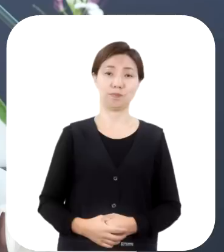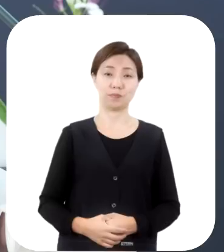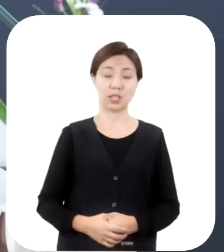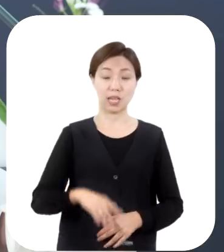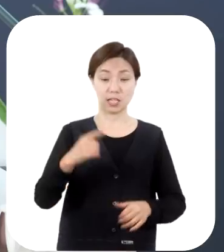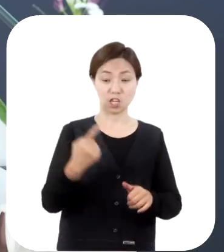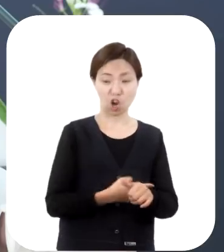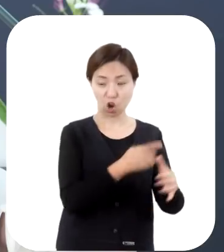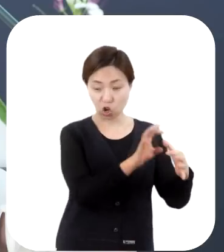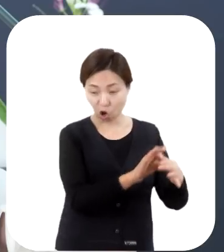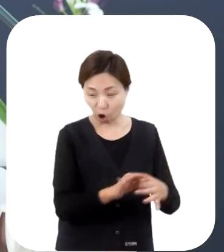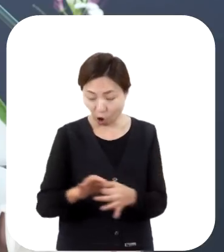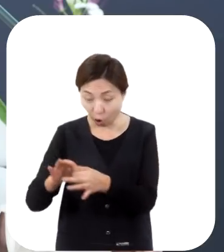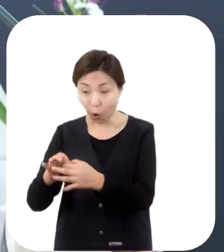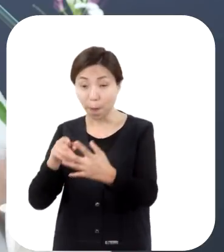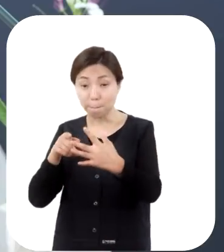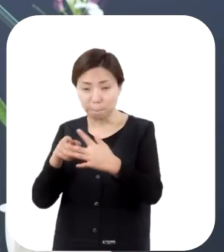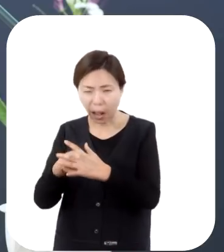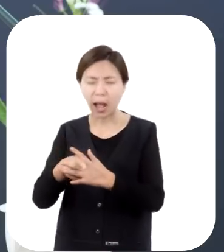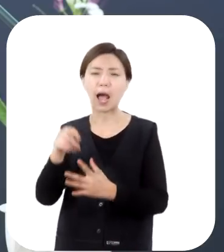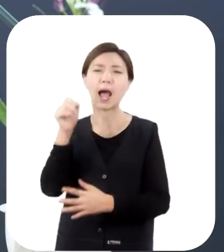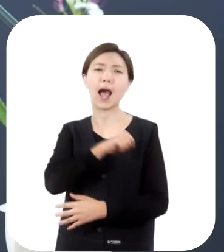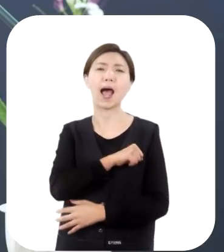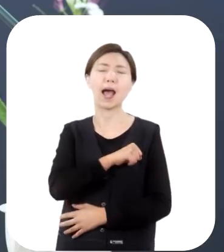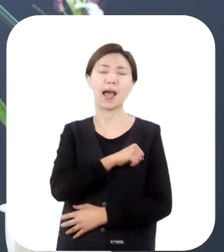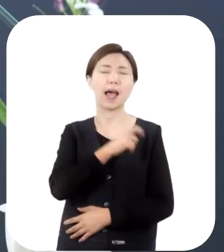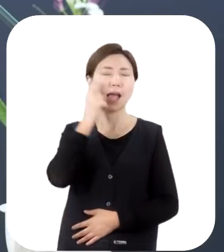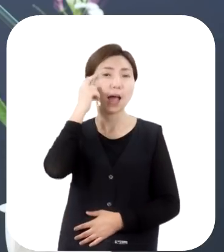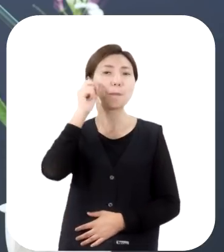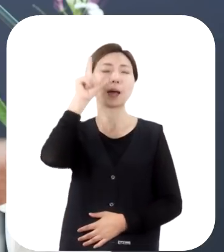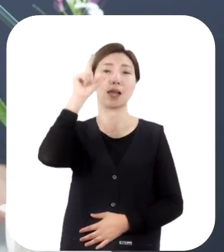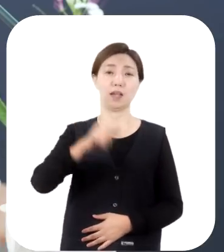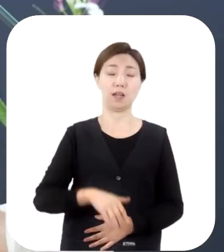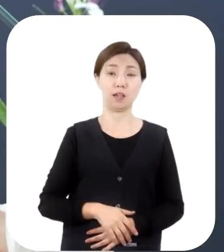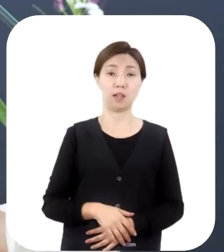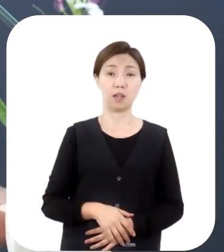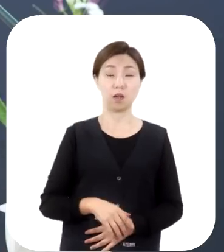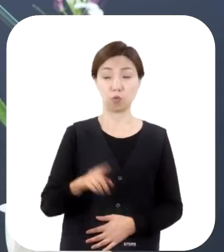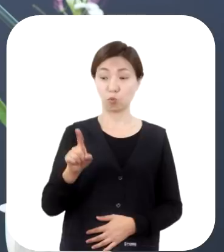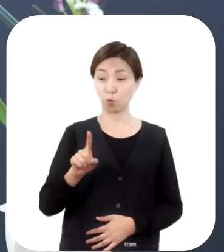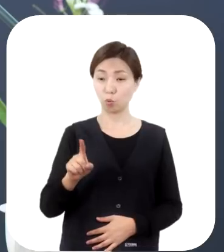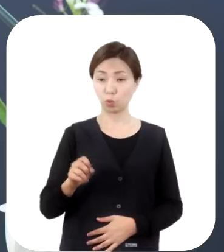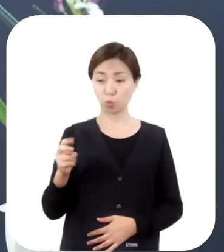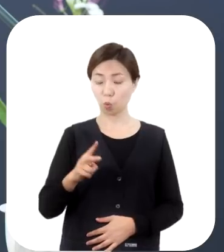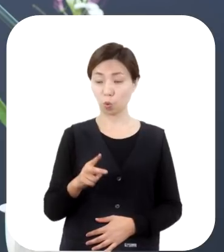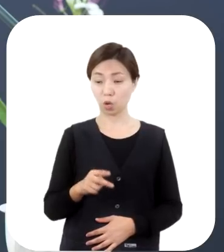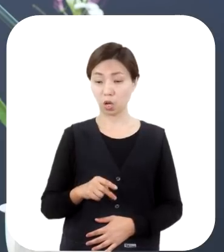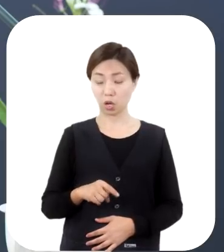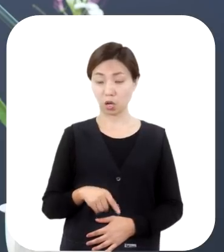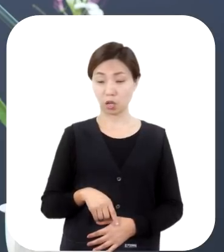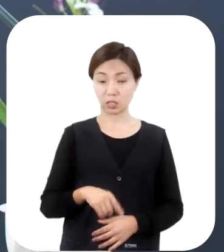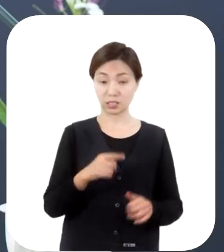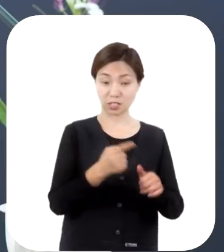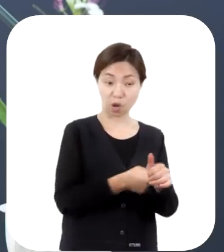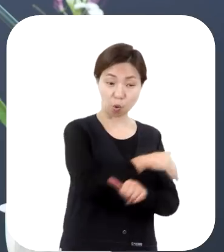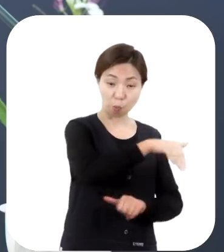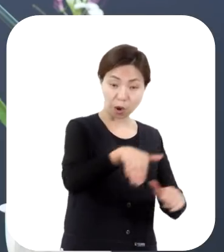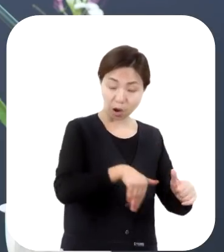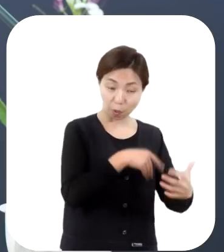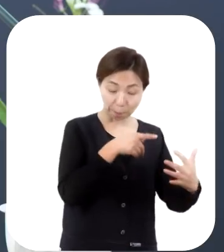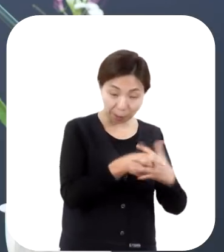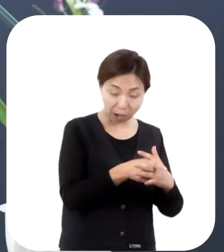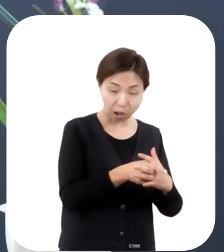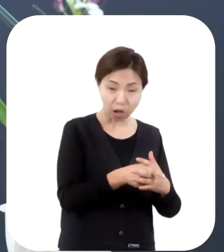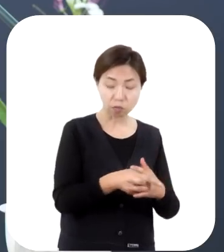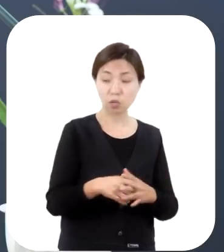거예요. 연기법을 알면서 동시에 연기법을 알면서 인간 세상에서